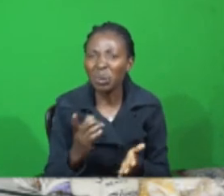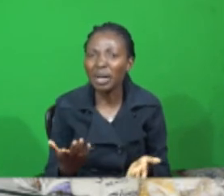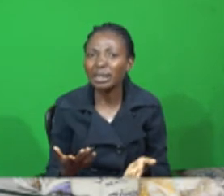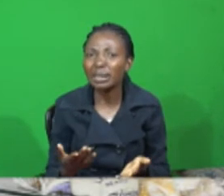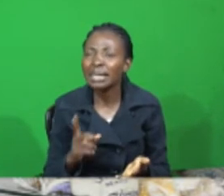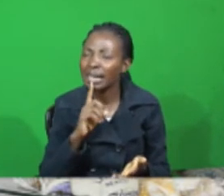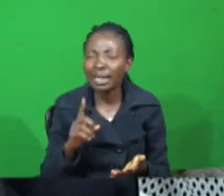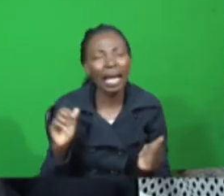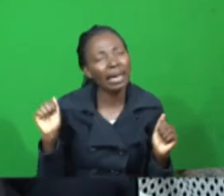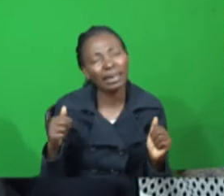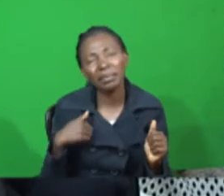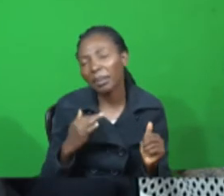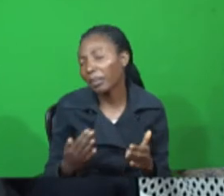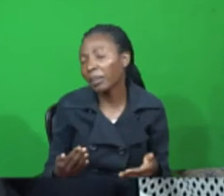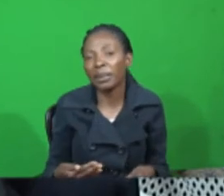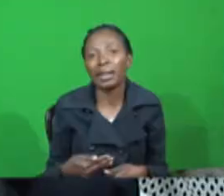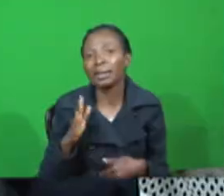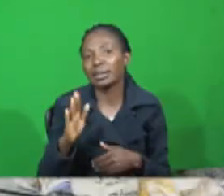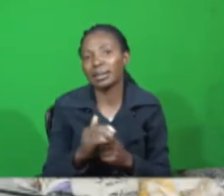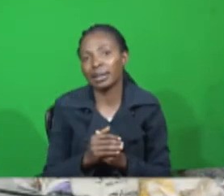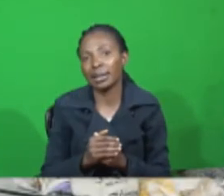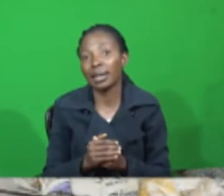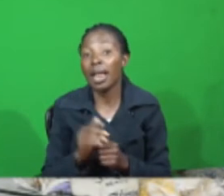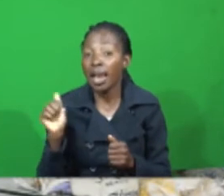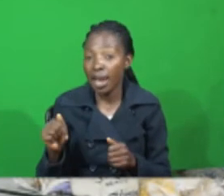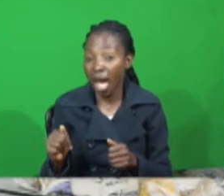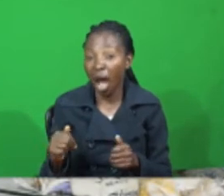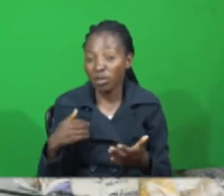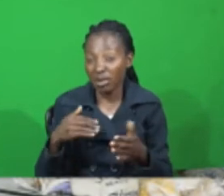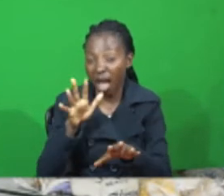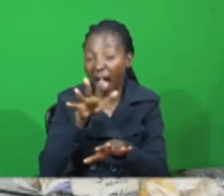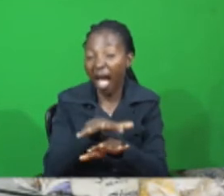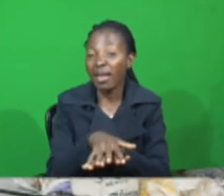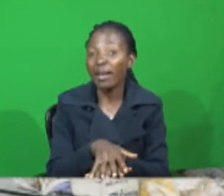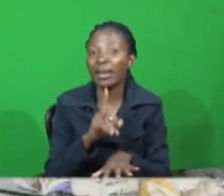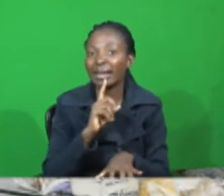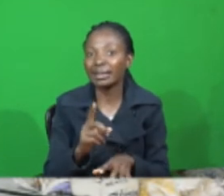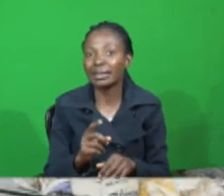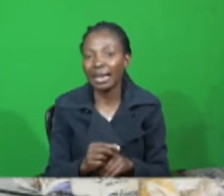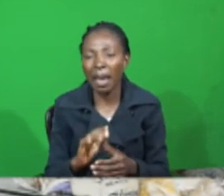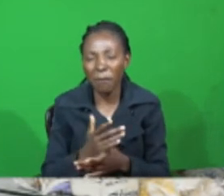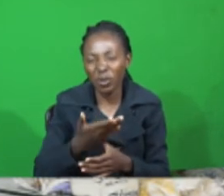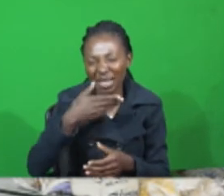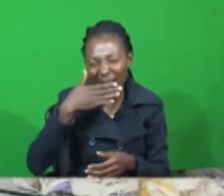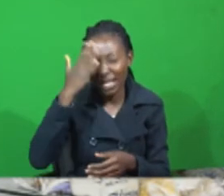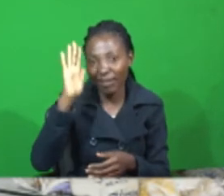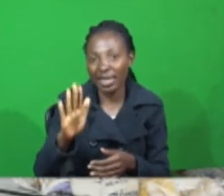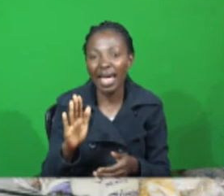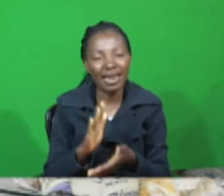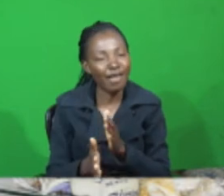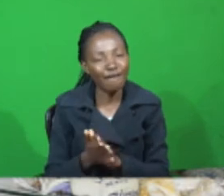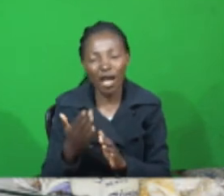pamiri. Anaomboramba. Ndobva auyiwa naye. Saka akusvika naye kudare. Akaitone kuchenjera. Haana kuda kusvika